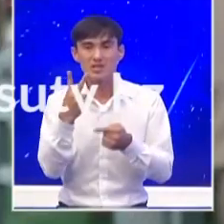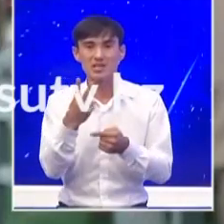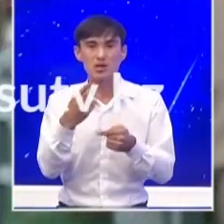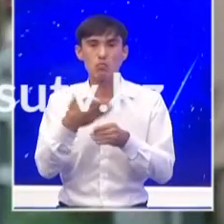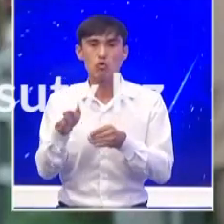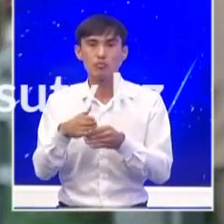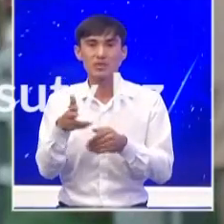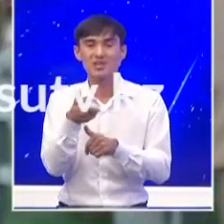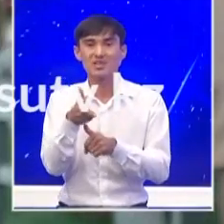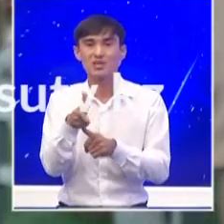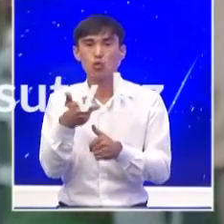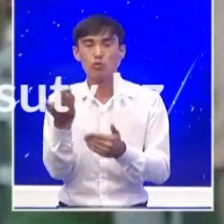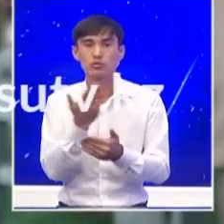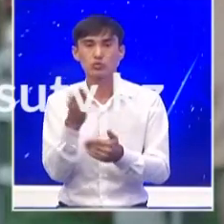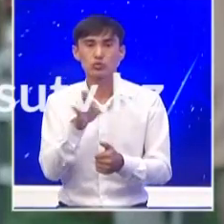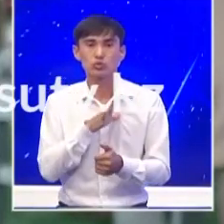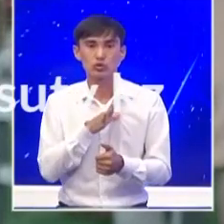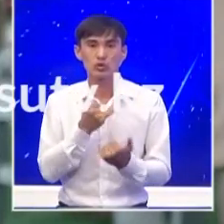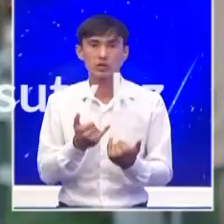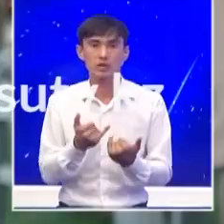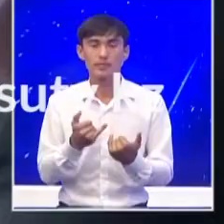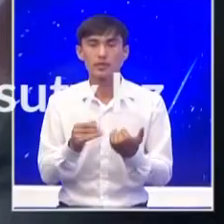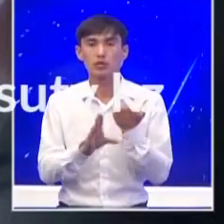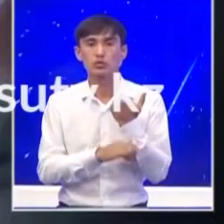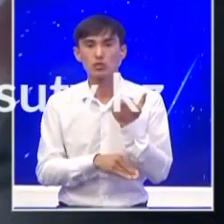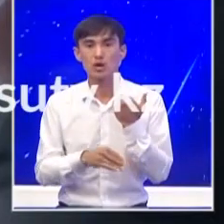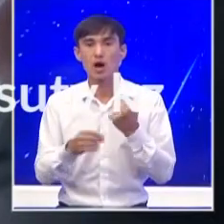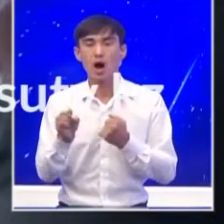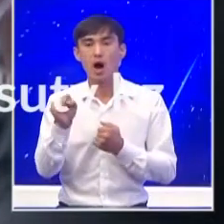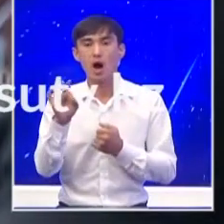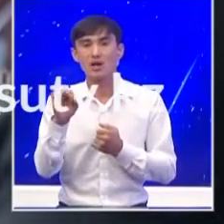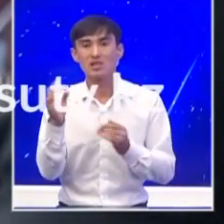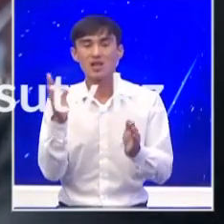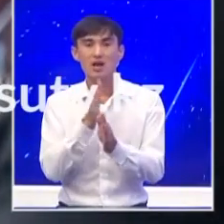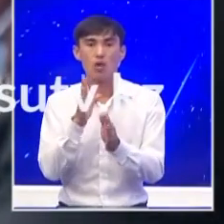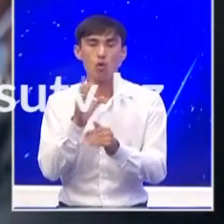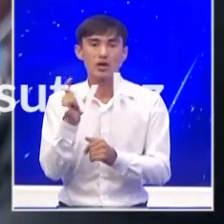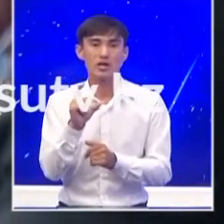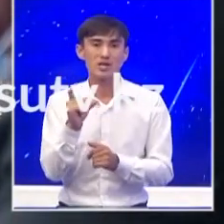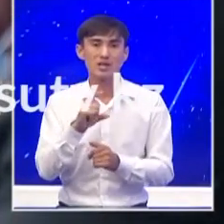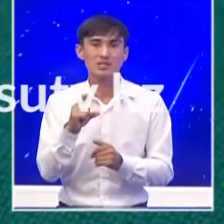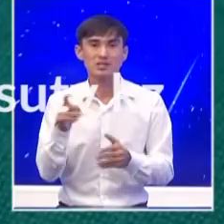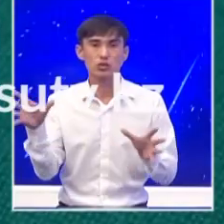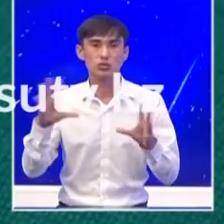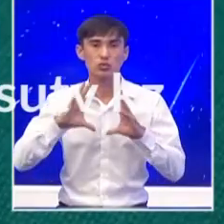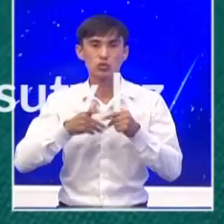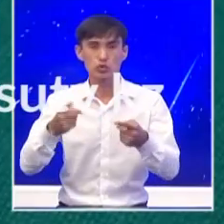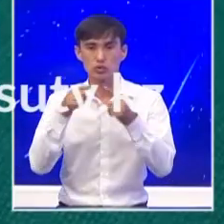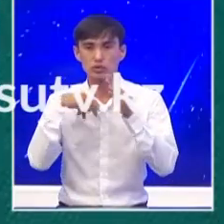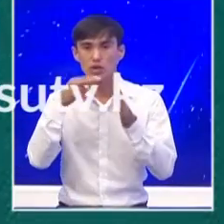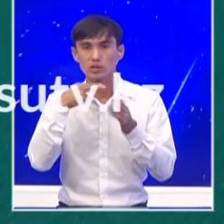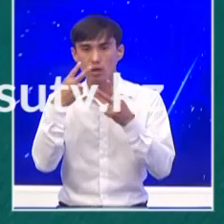кино туынды түсірілген. Ол «Соңғы парыз» романы арқылы арал экологиясына дүниежүзі қайраткерлерінің назарын аудартқан